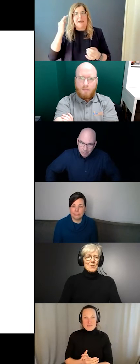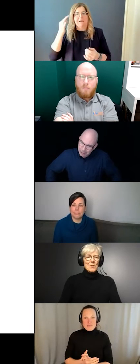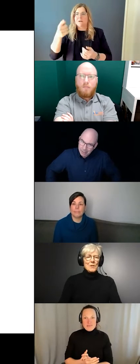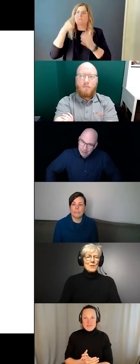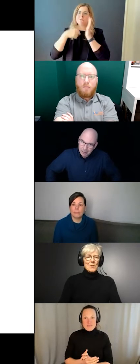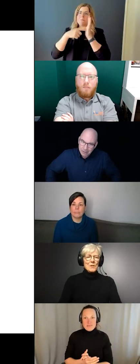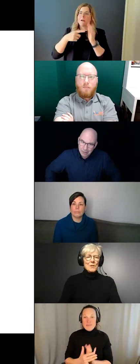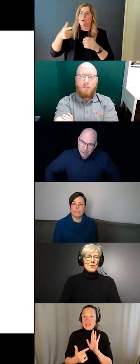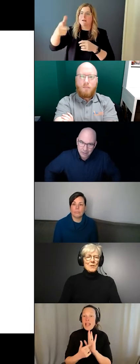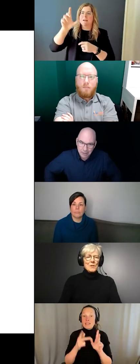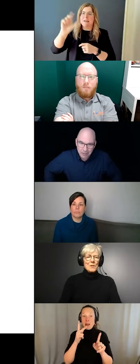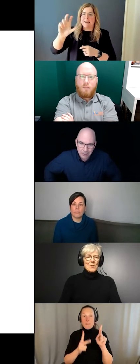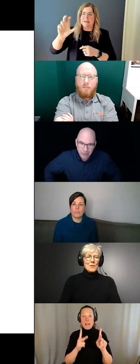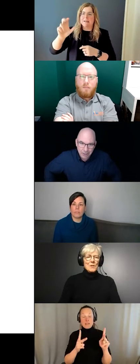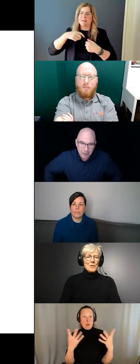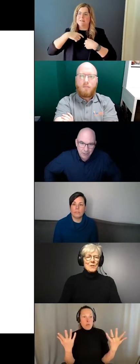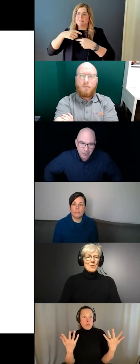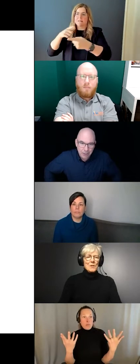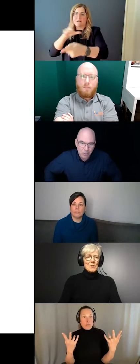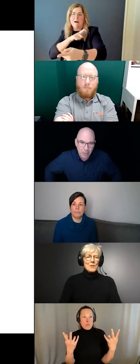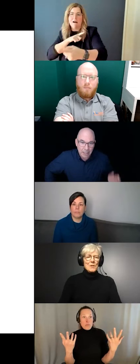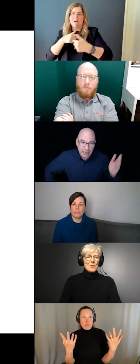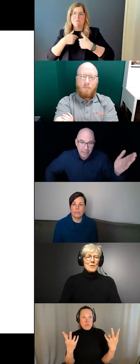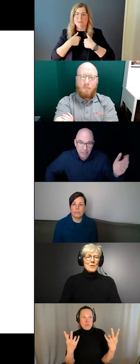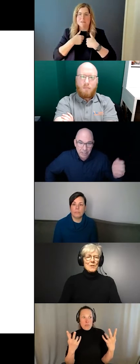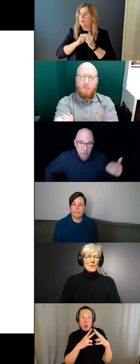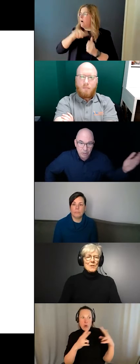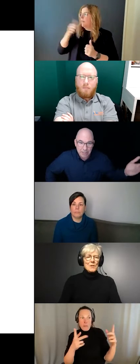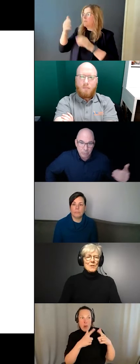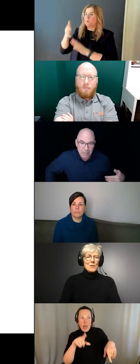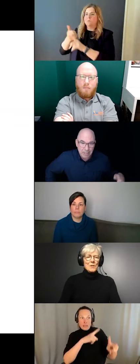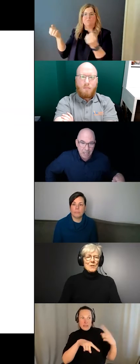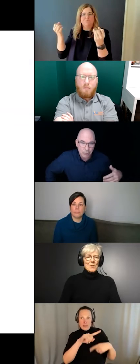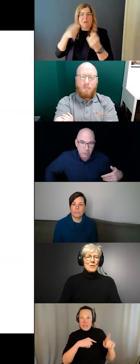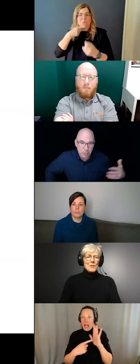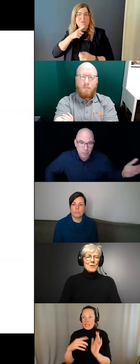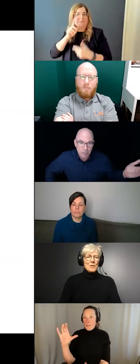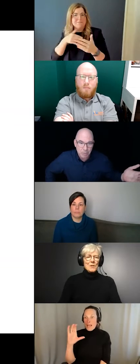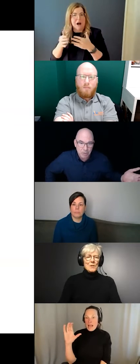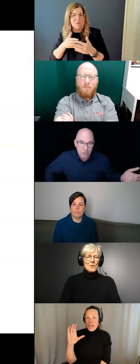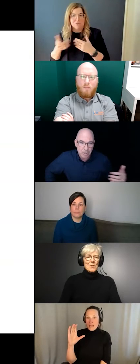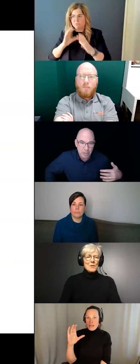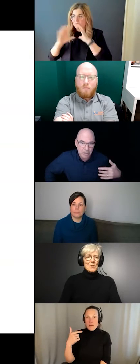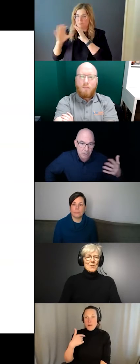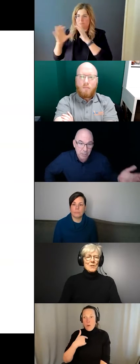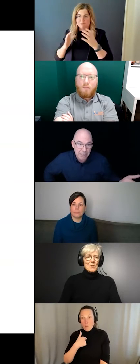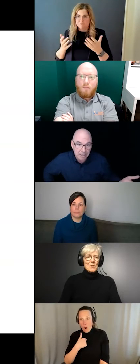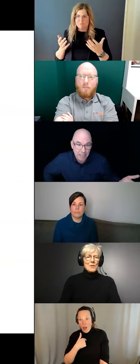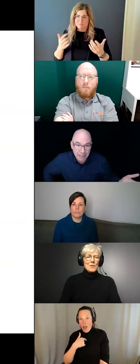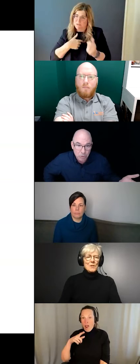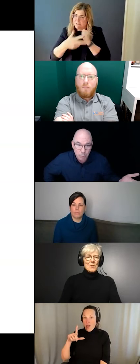Et pensez à quelqu'un qui n'a pas besoin de langage des signes. Ils n'ont pas besoin de quelqu'un avec eux tout le temps, non? Comme